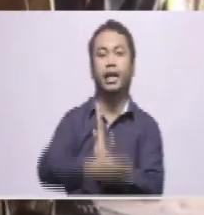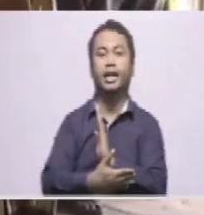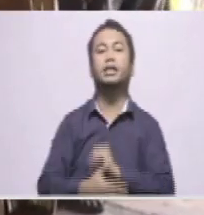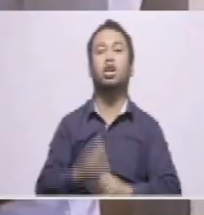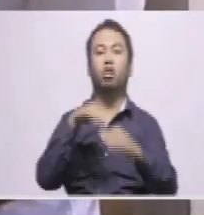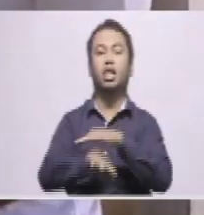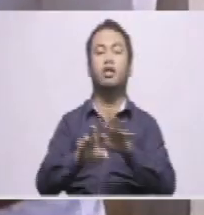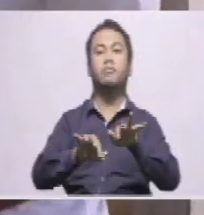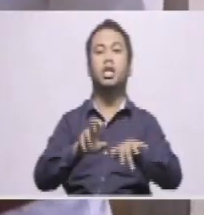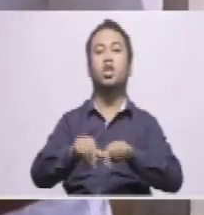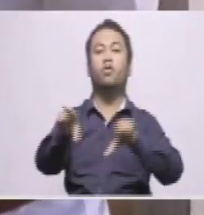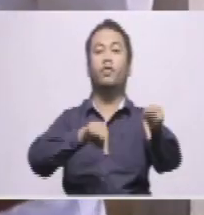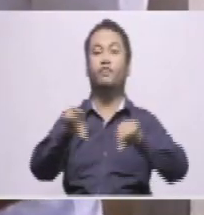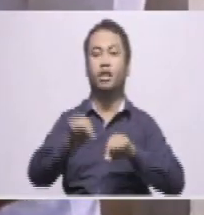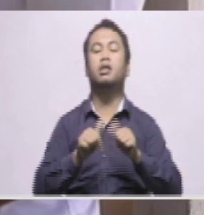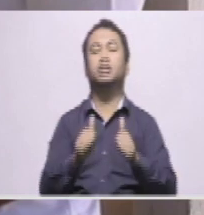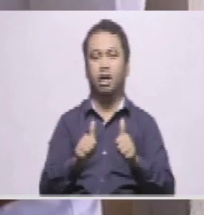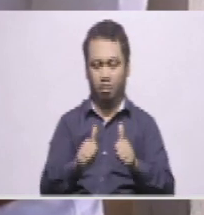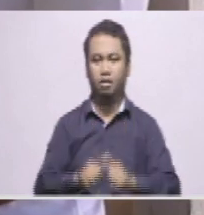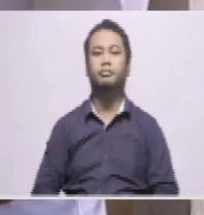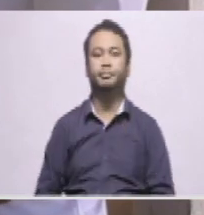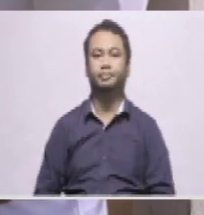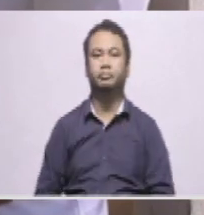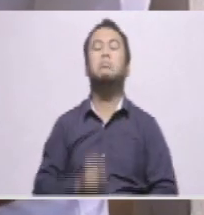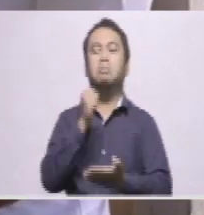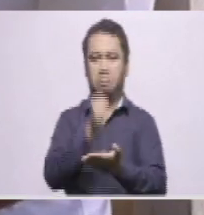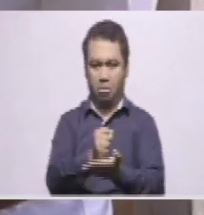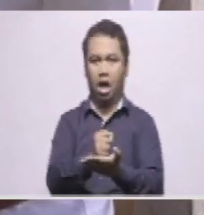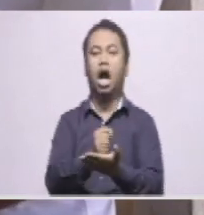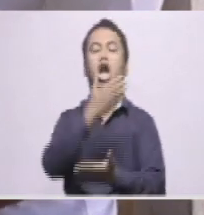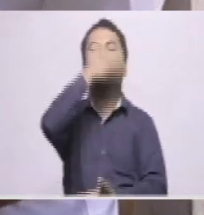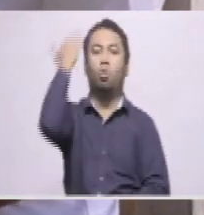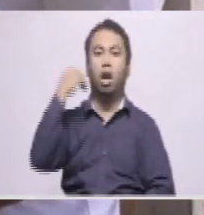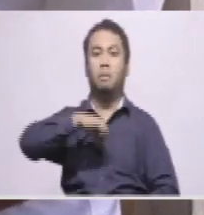vote, fa dia tsapa zany fa mahatsiaro tena mihitsy ireo fa